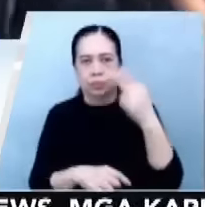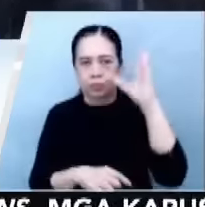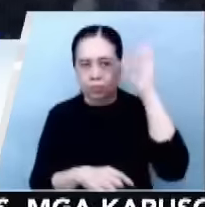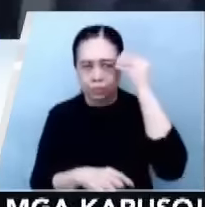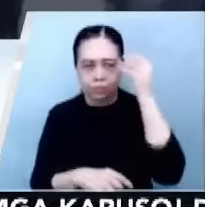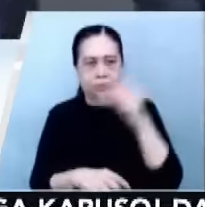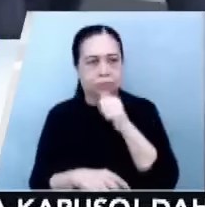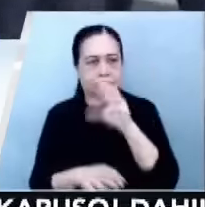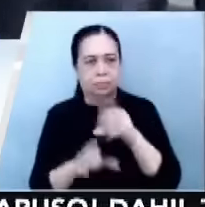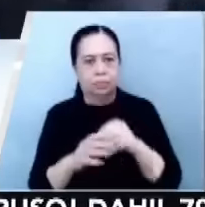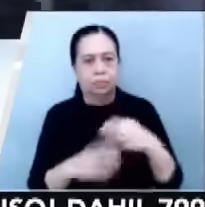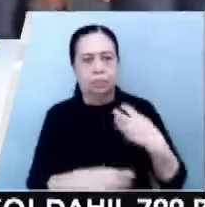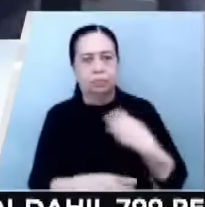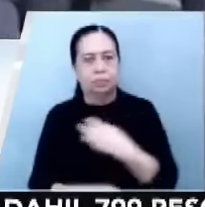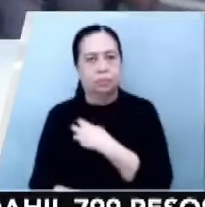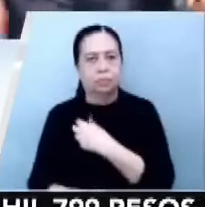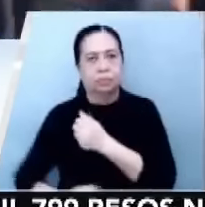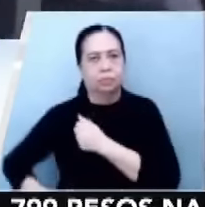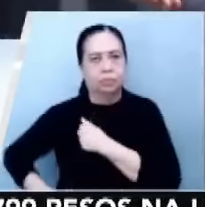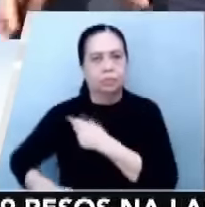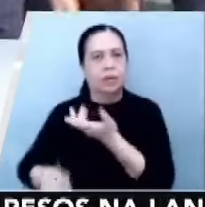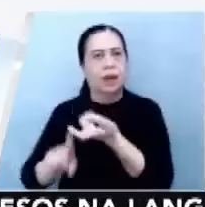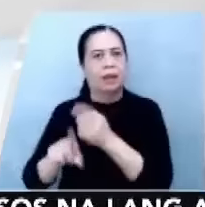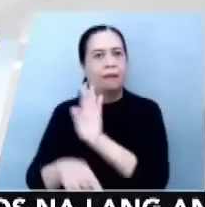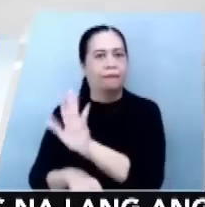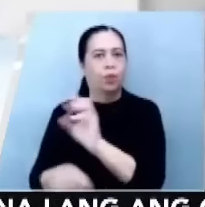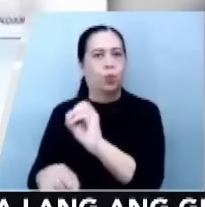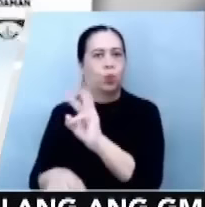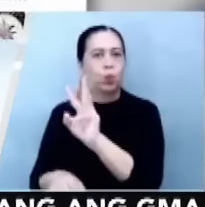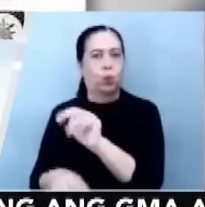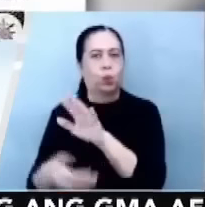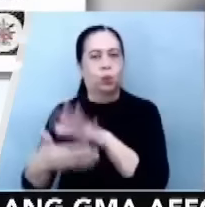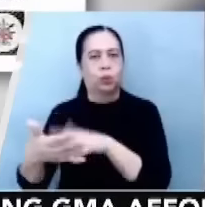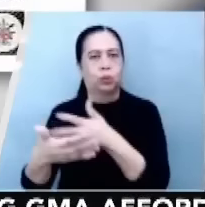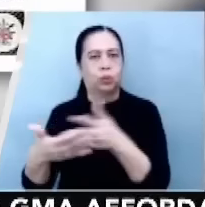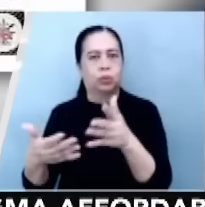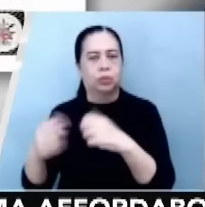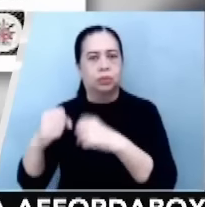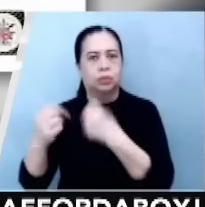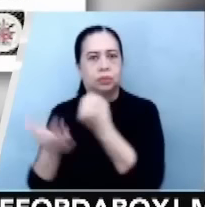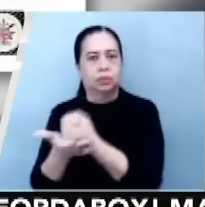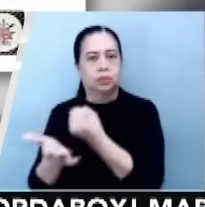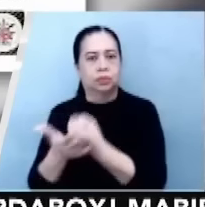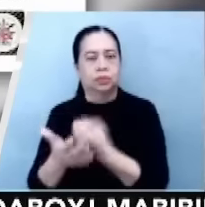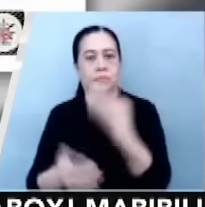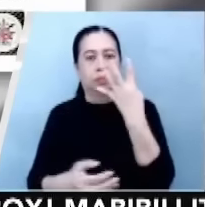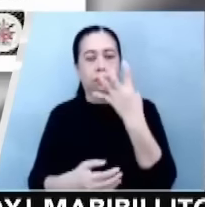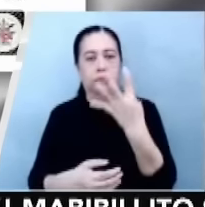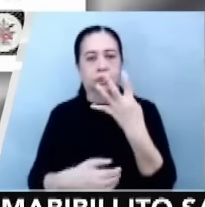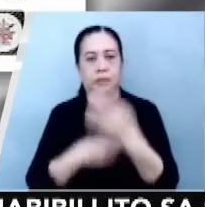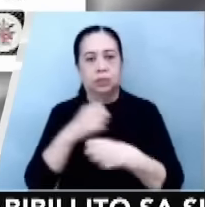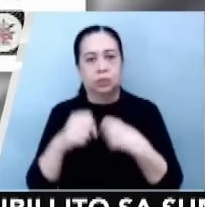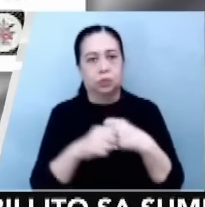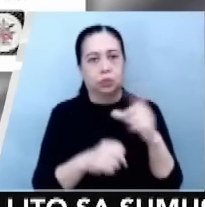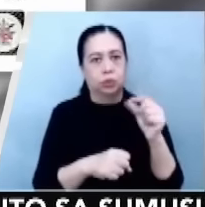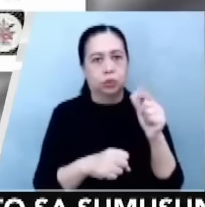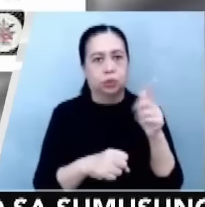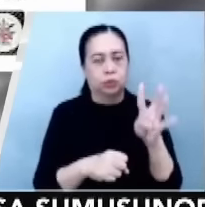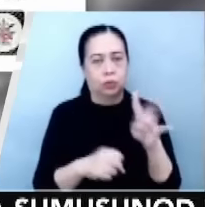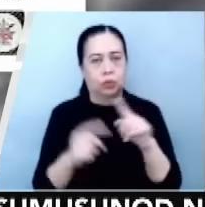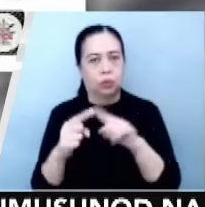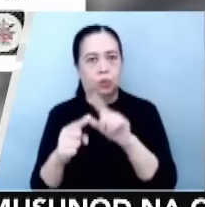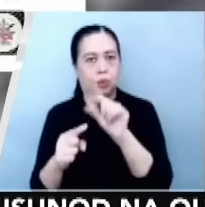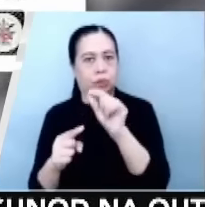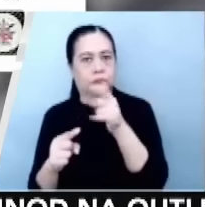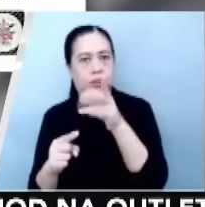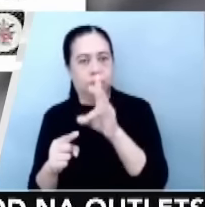pulis at sundalo dahil may sarili silang salary structure. Sa loob ng 4 na taon mula 2024 hanggang 2027,